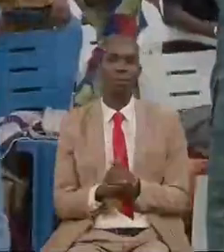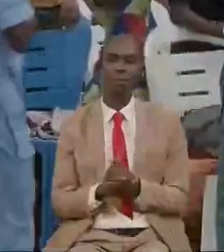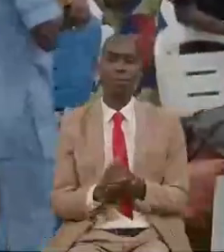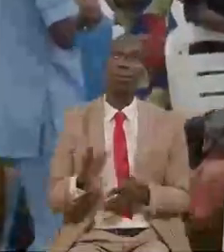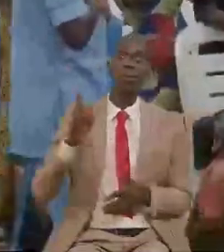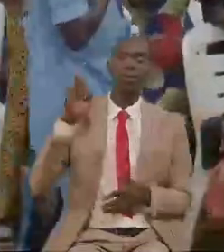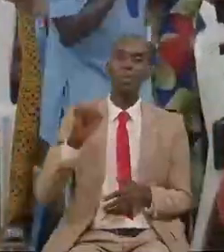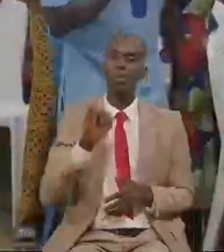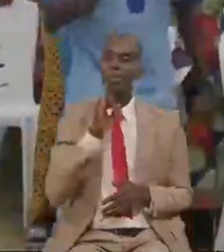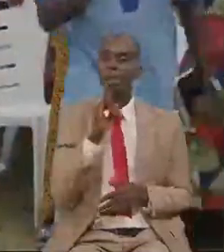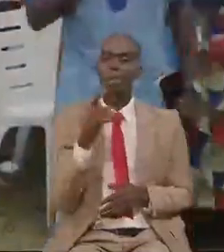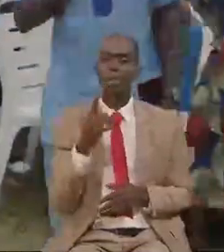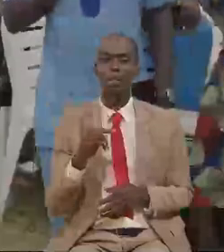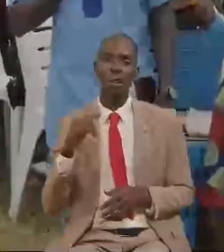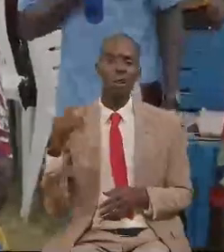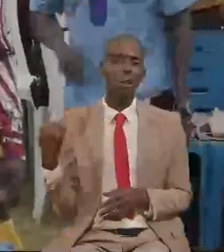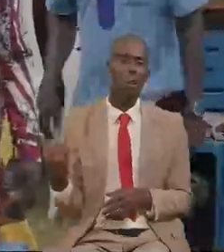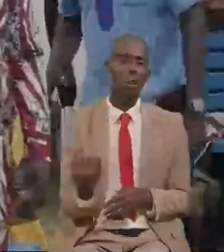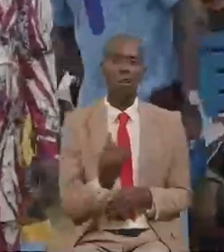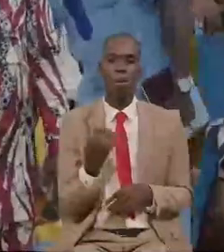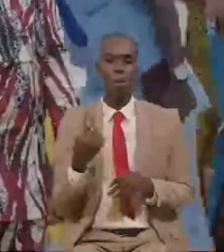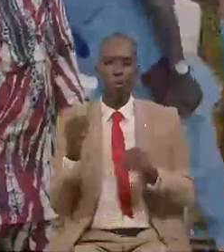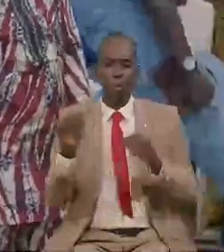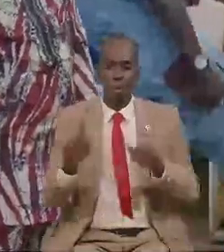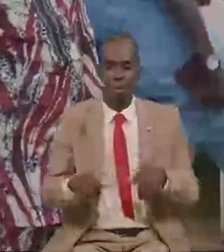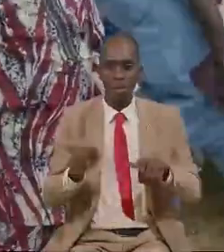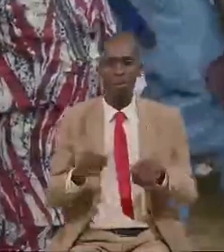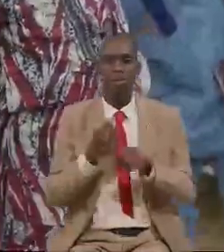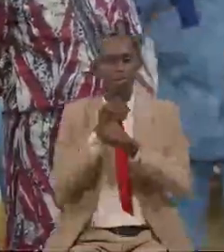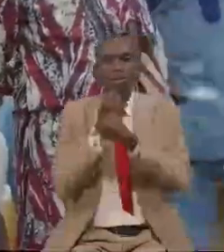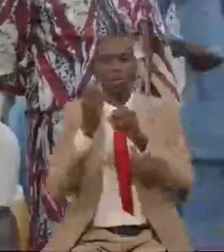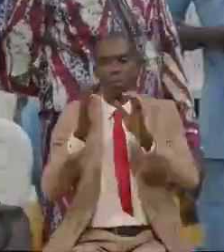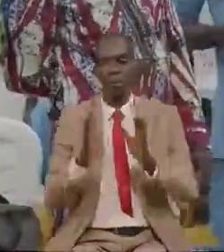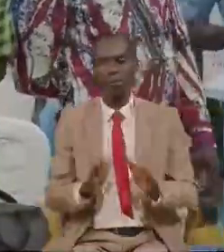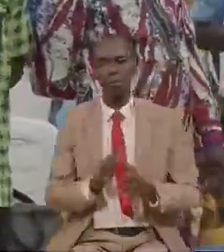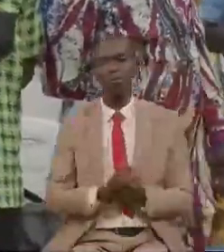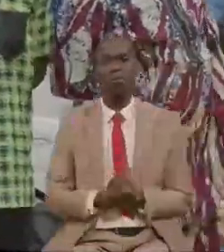Il est le sauveur toujours capable.